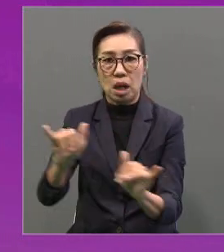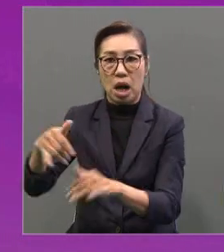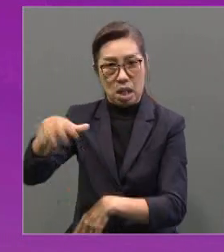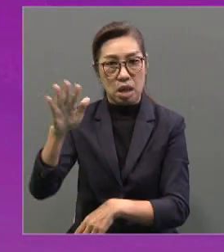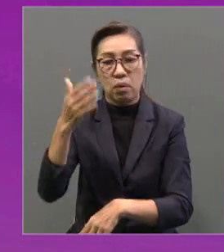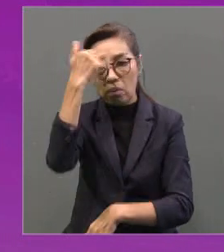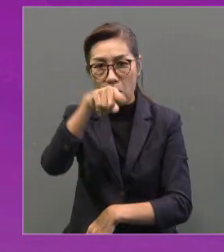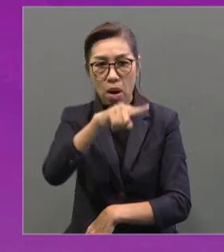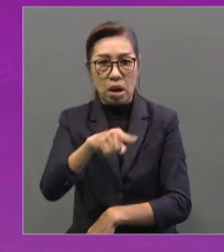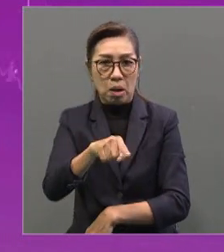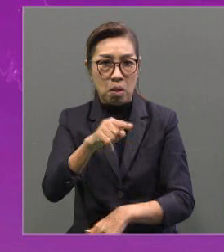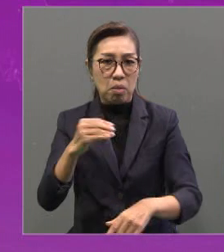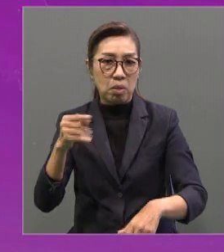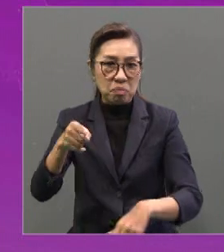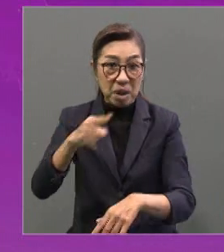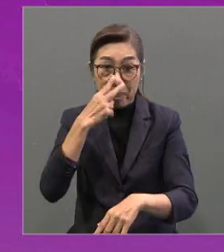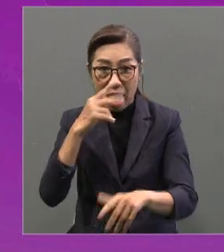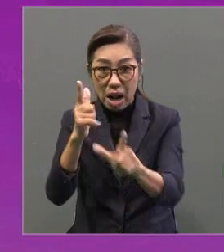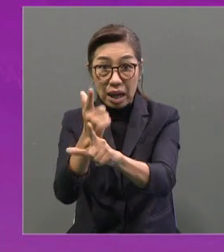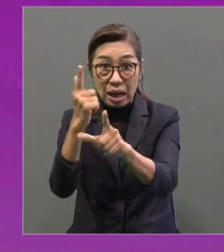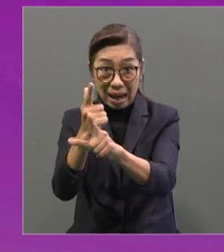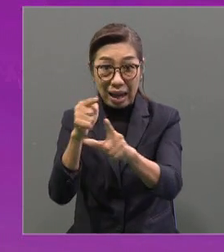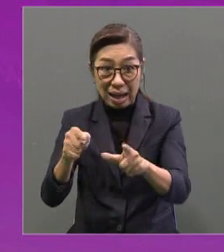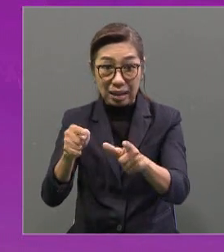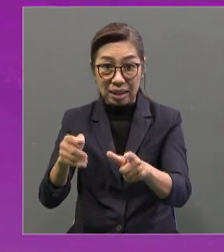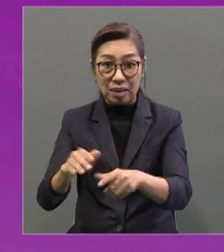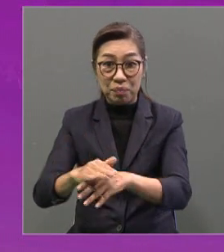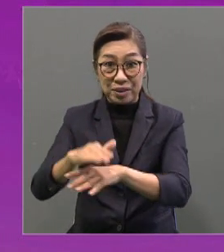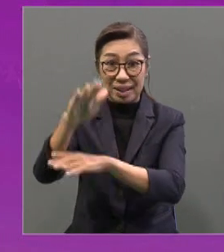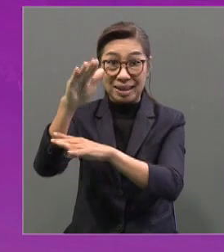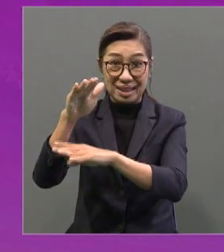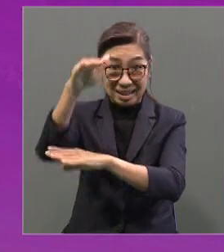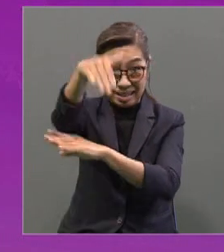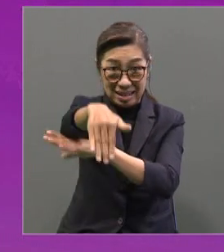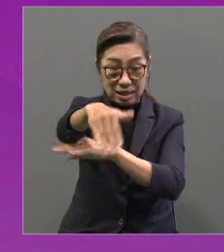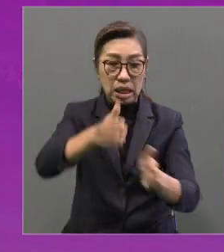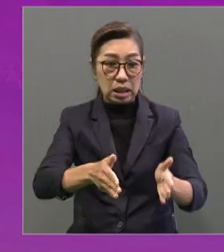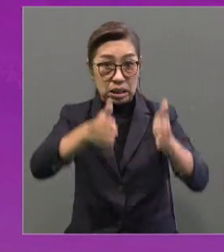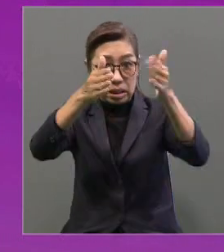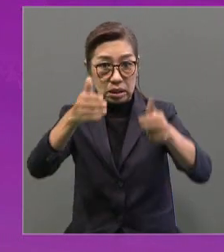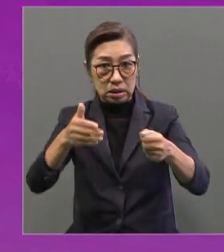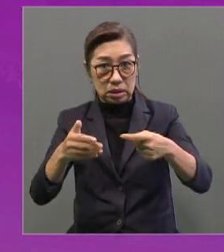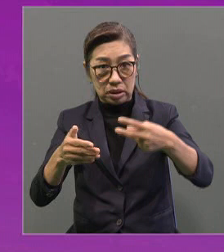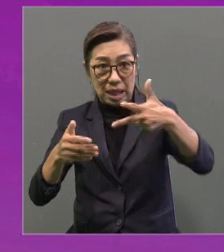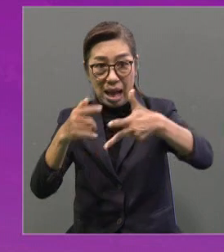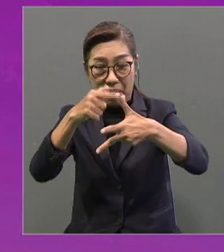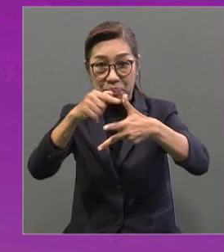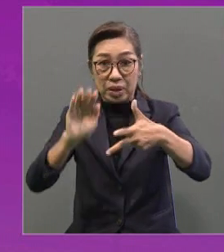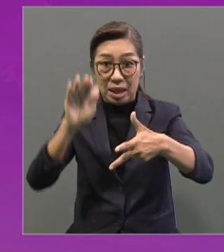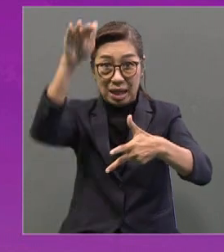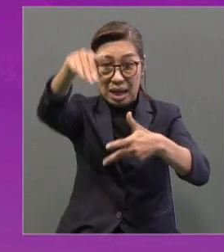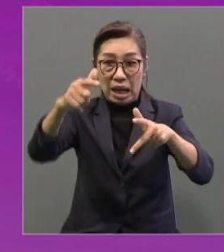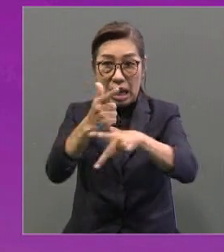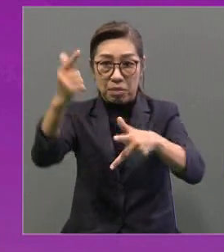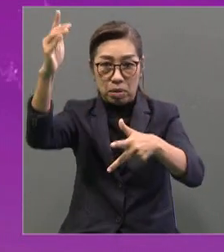ขาบอกว่ามีลักษณะของโครงสร้างเหล็กเนี่ยมันหล่นทับลงมาที่บริเวณชั้น3ของอาคารและห้องนอนก็ได้รับความเสียหายแล้วก็โชคดีในขณ